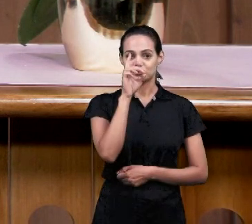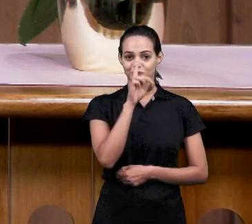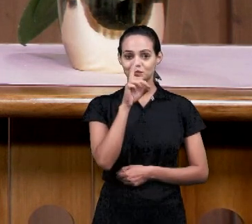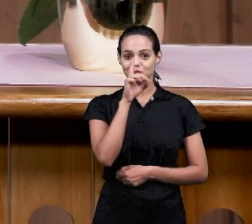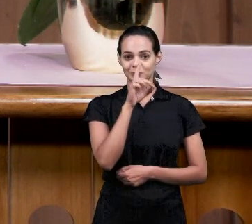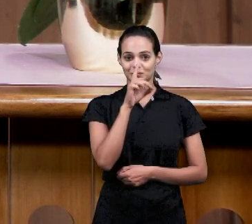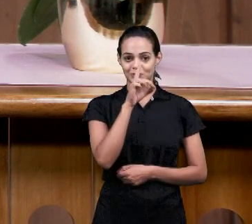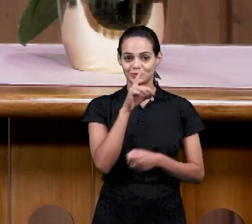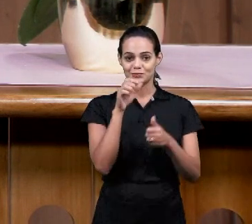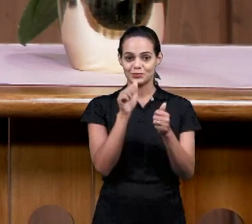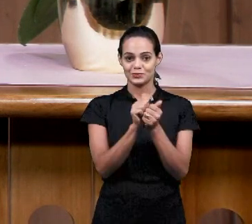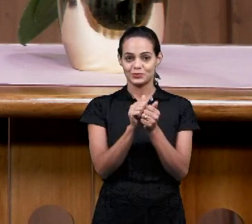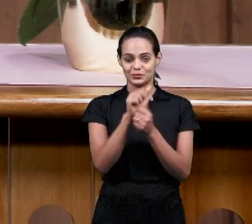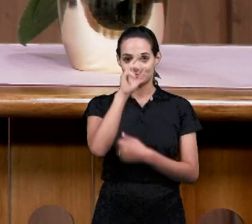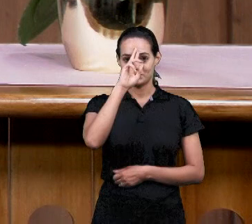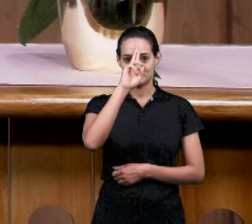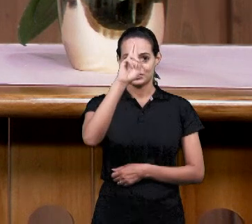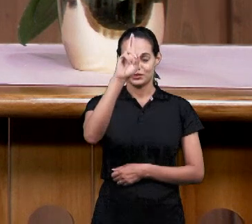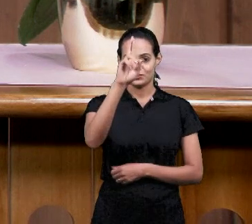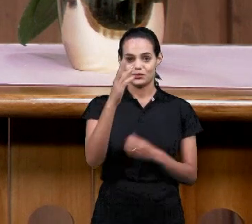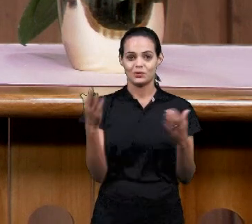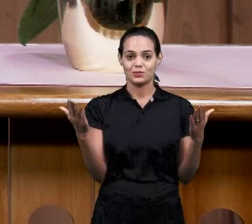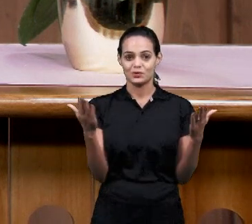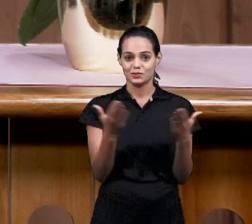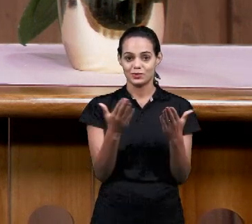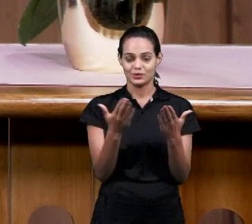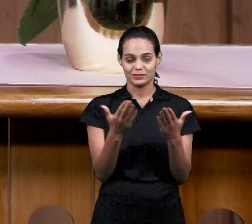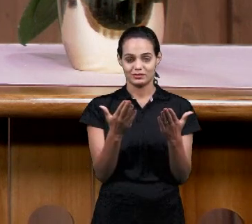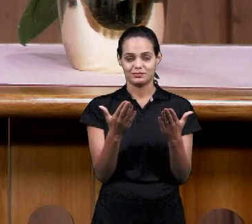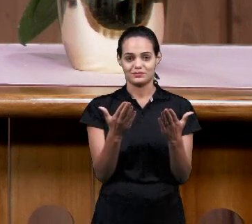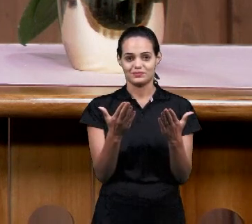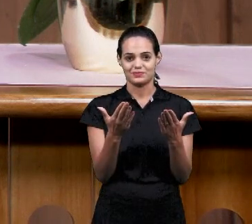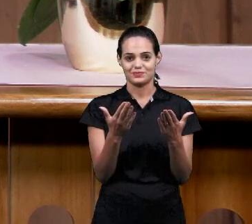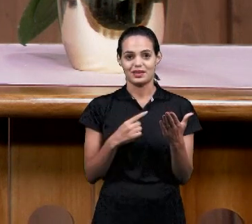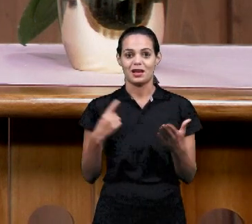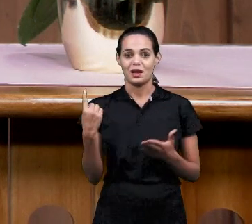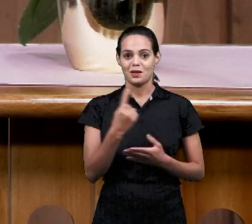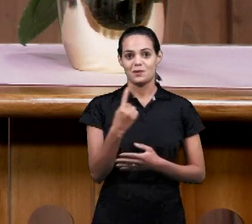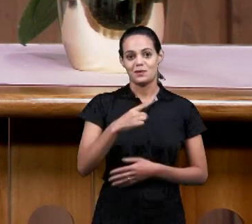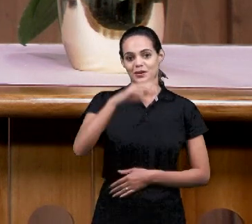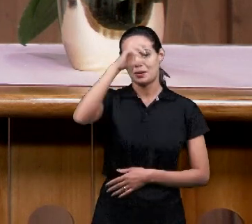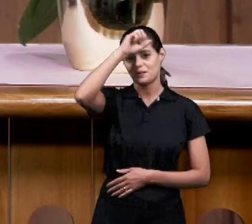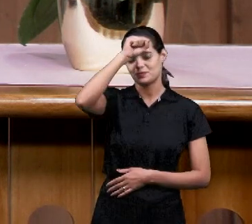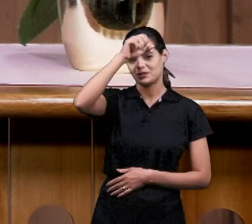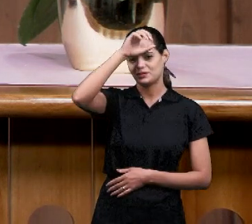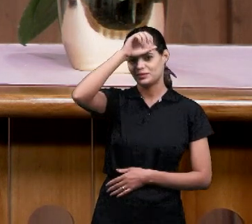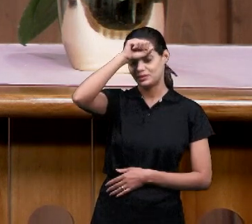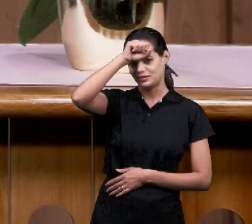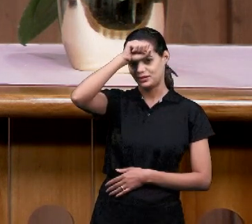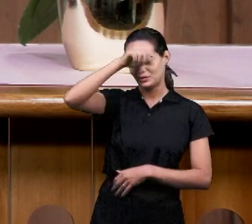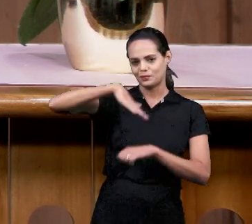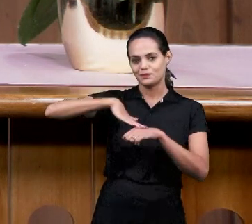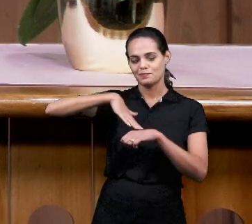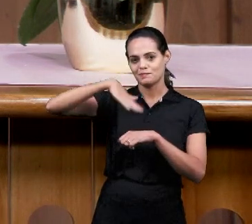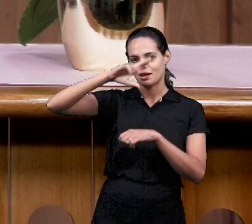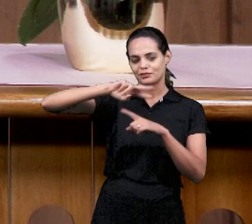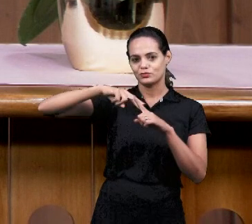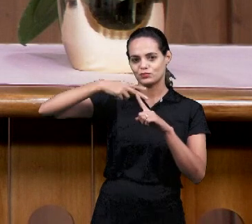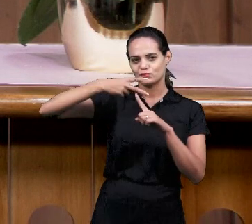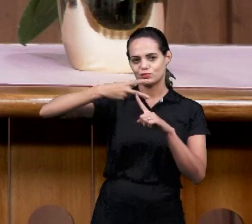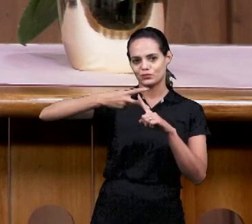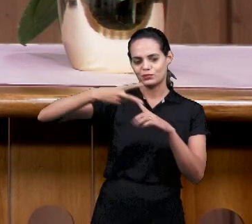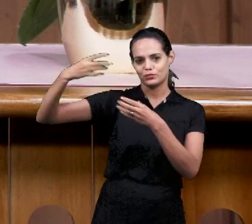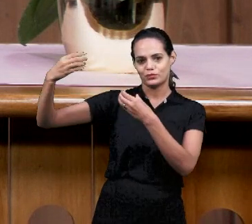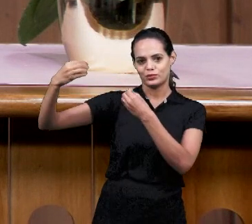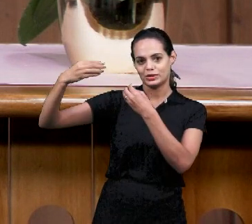sommes maintenant en train d'entrer dans ce moment dans lequel nous apprenons davantage de la part du Seigneur, de la doctrine, de la direction